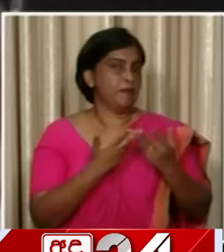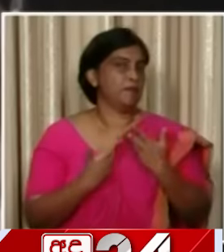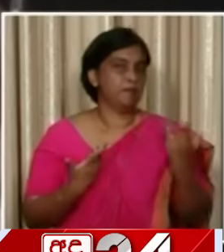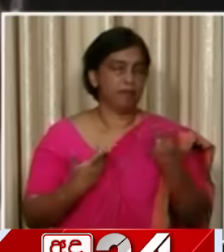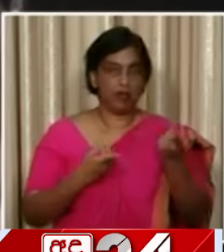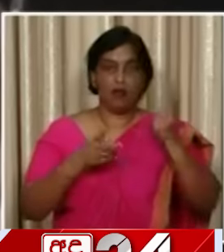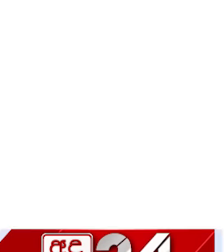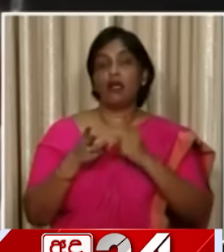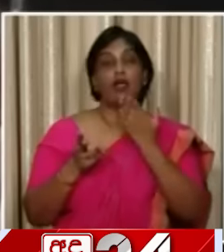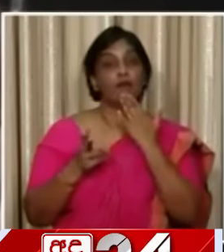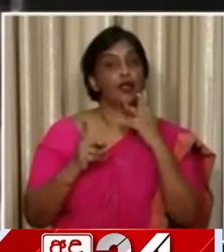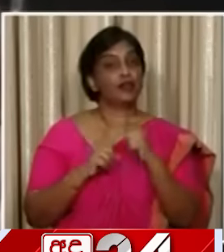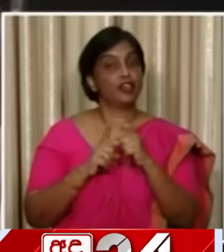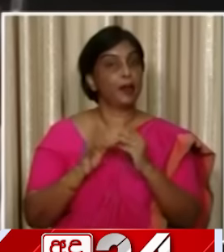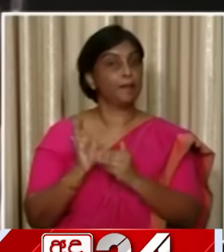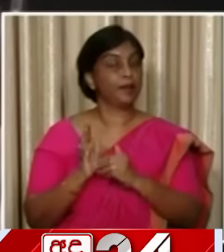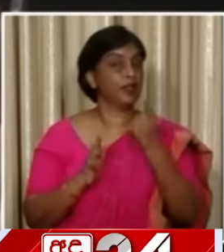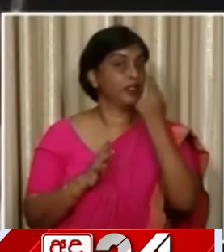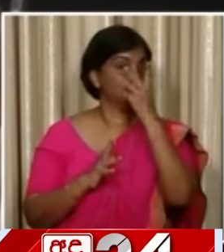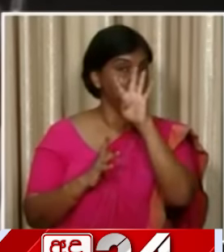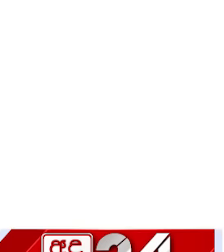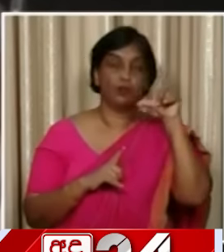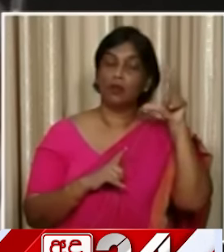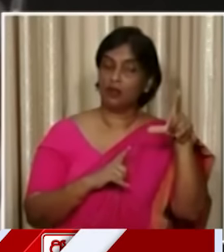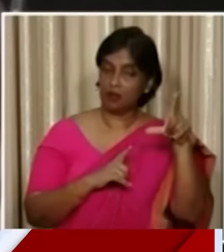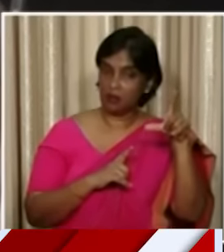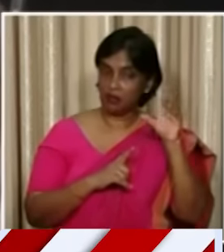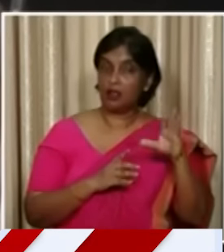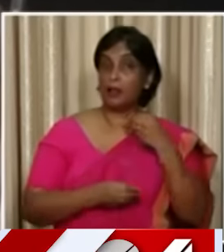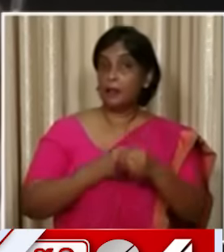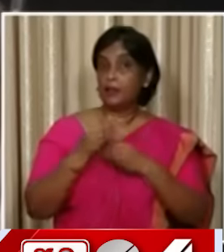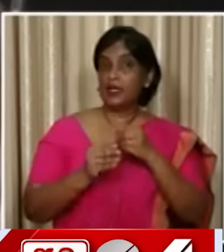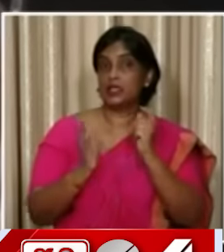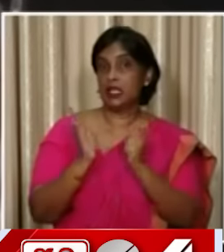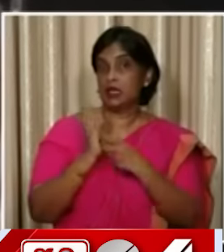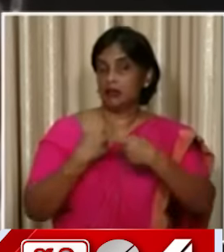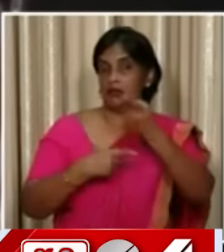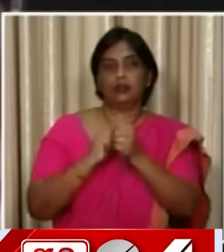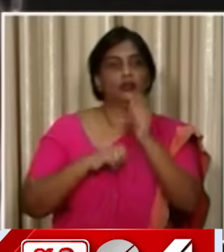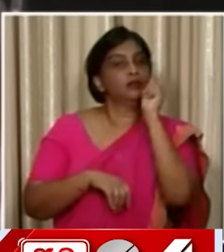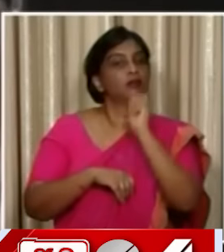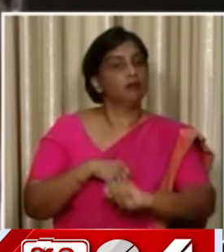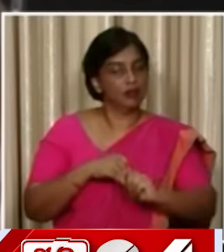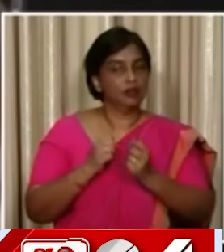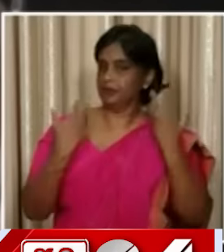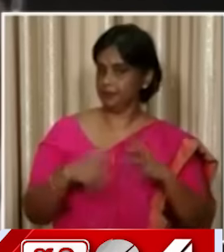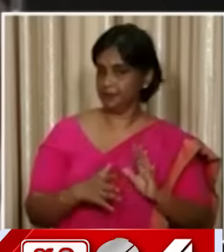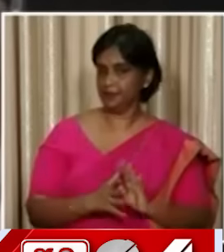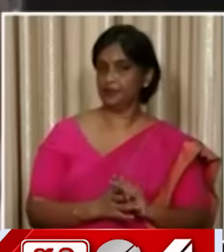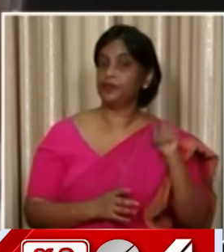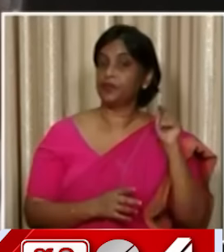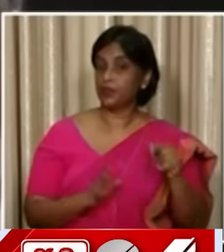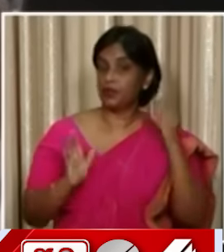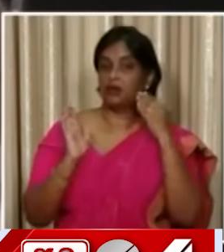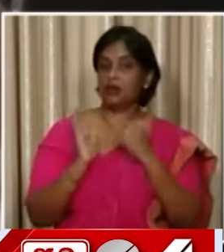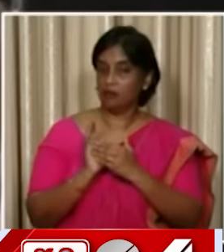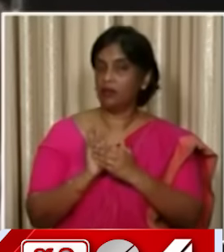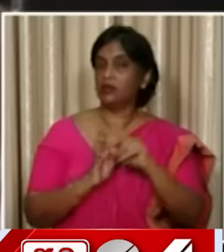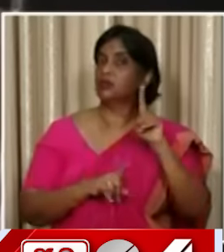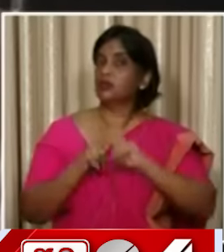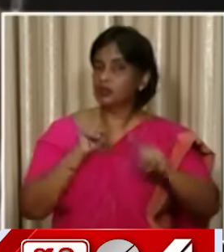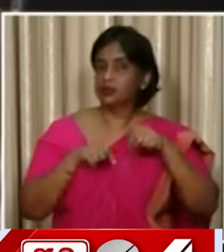ඇත්තේ ඇමරිකානු ඩොලර් බිලියන 14.7ක් වූ වාණිජ ණය ප්‍රතිගතකරණයේ සැලසුම් අවසන් කර ගැනීමයි. මේ පිළිබඳ